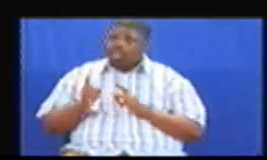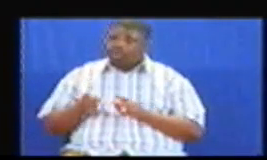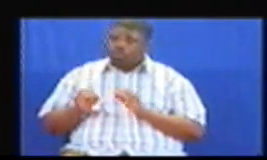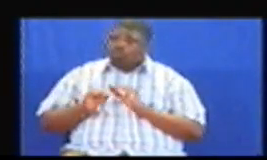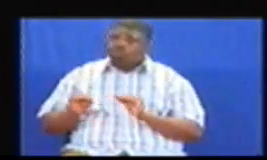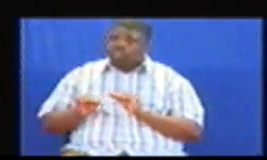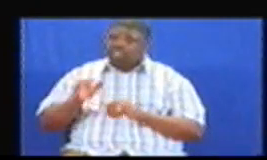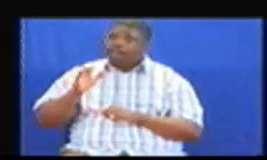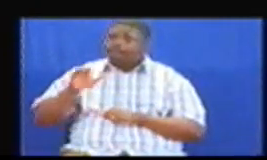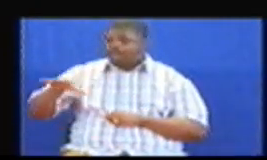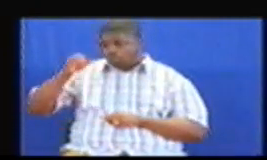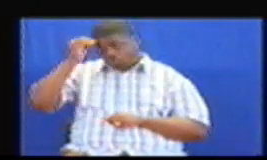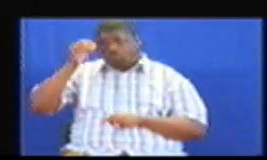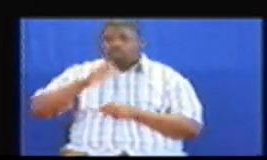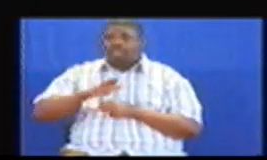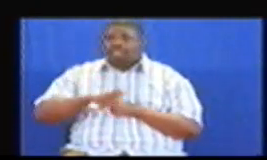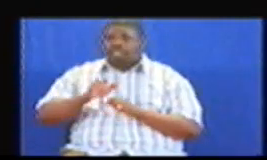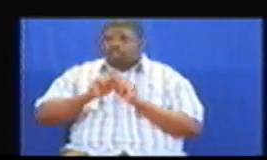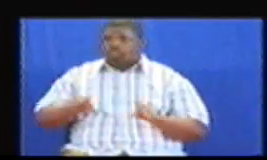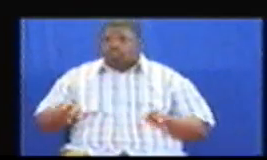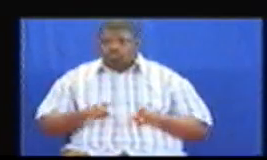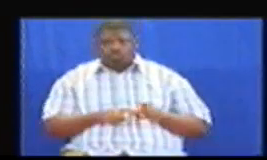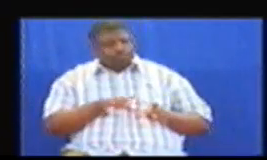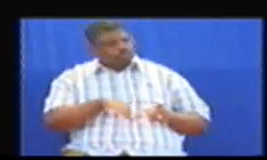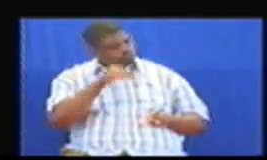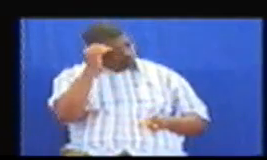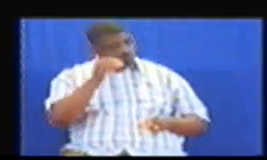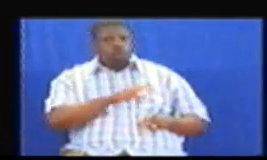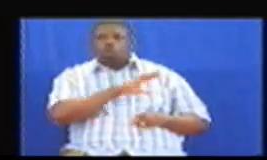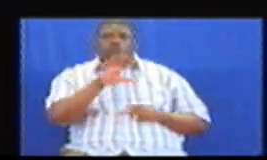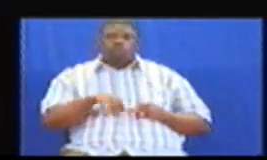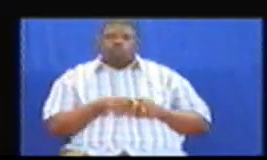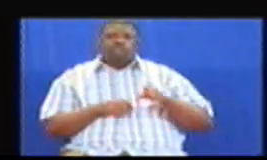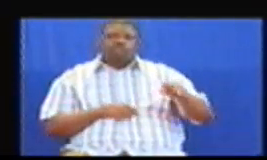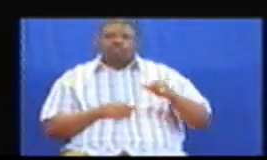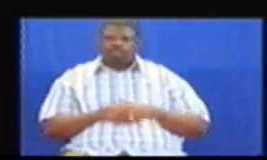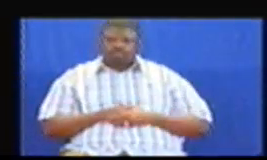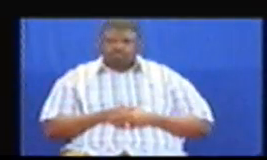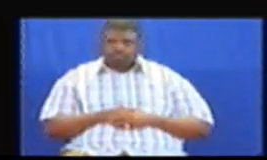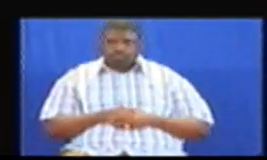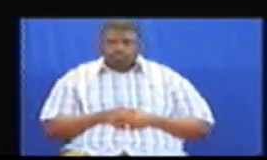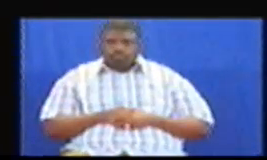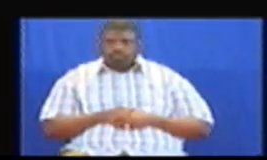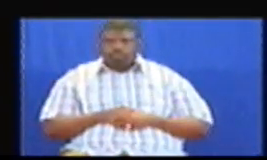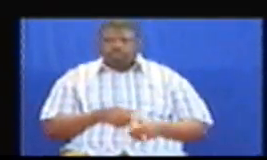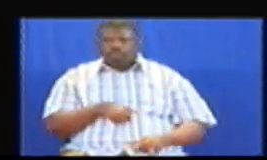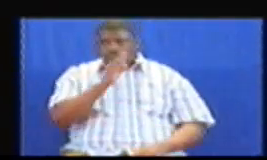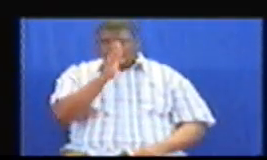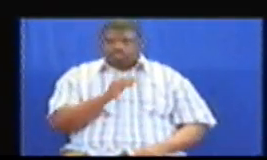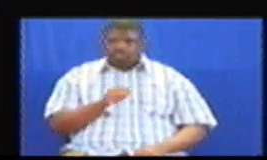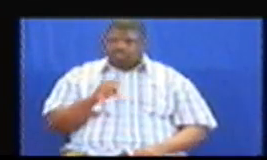masomo mengi kuliko masomo yote hapa. Profesa Mchomi mwanafunzi wangu wa Landlaw second